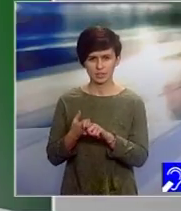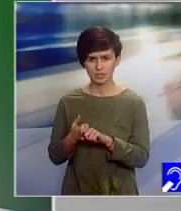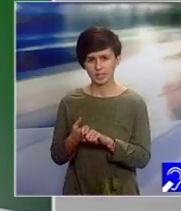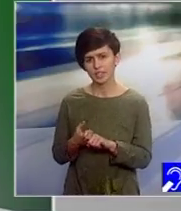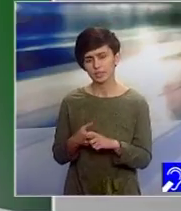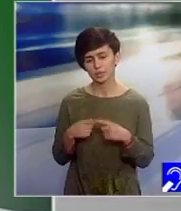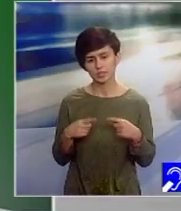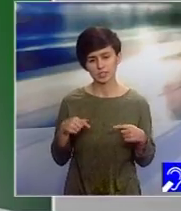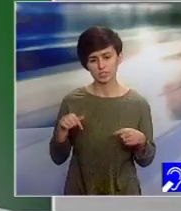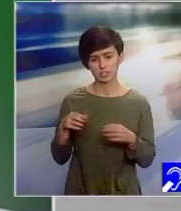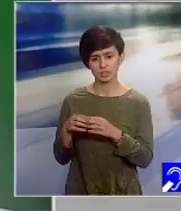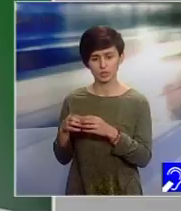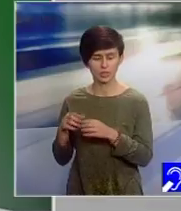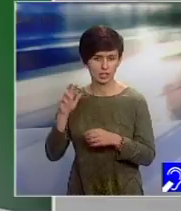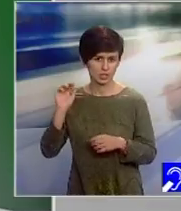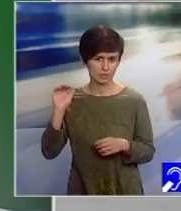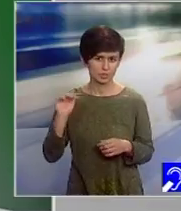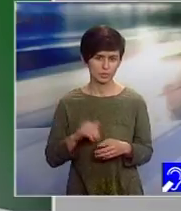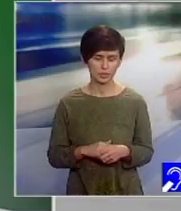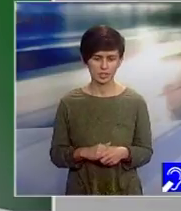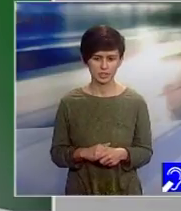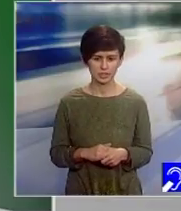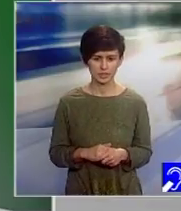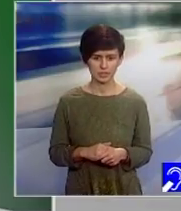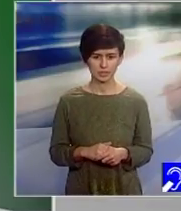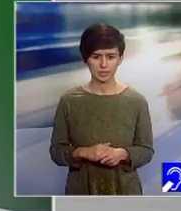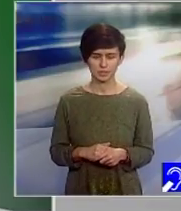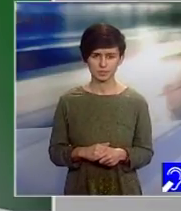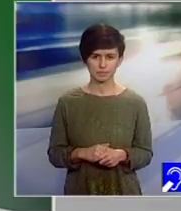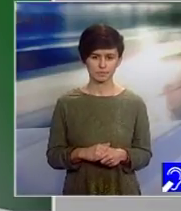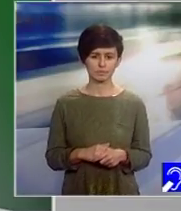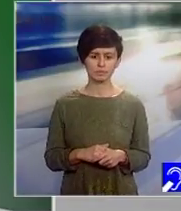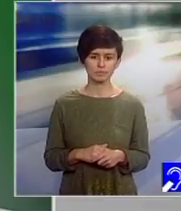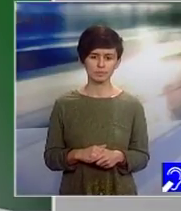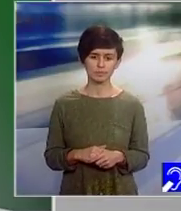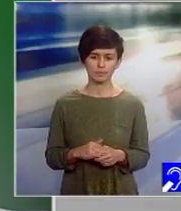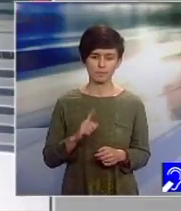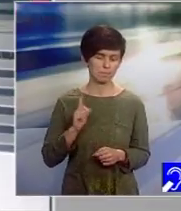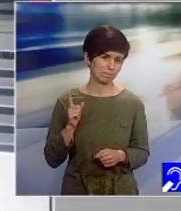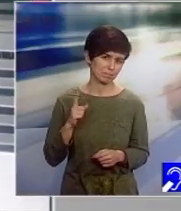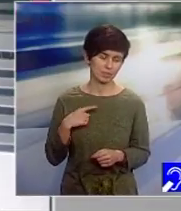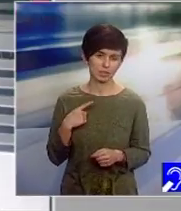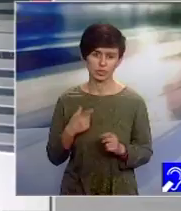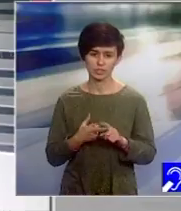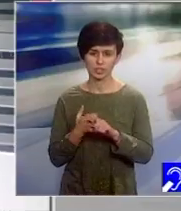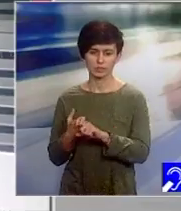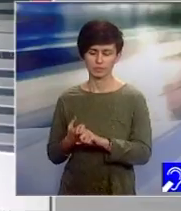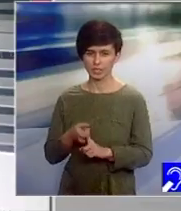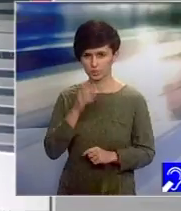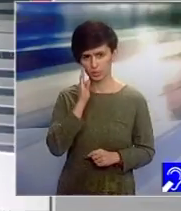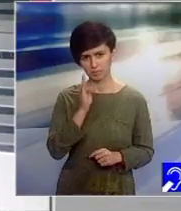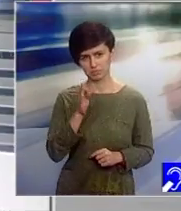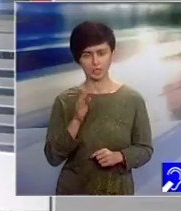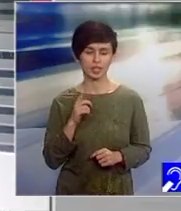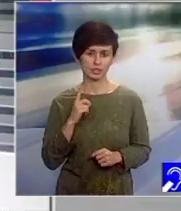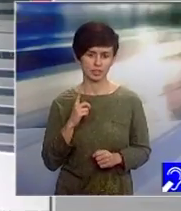părți? Poate fiind nu... o rampă, o direcție pentru artiști în viitor? Nu întotdeauna legătura este directă,